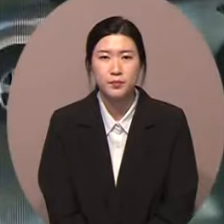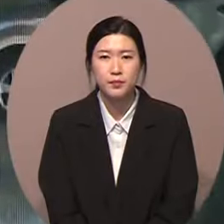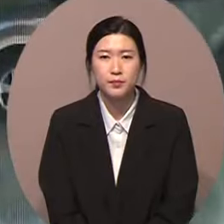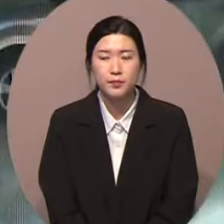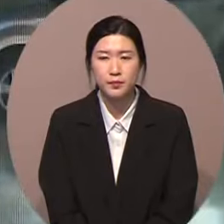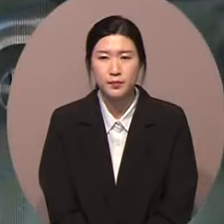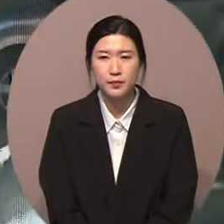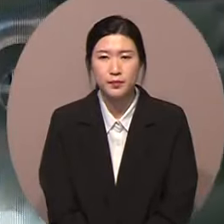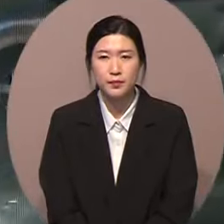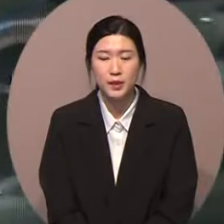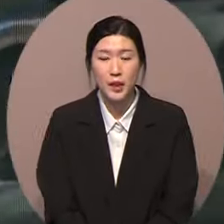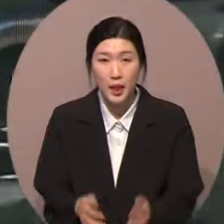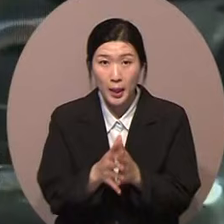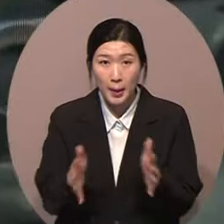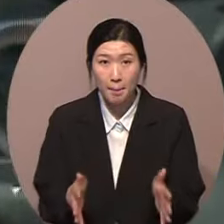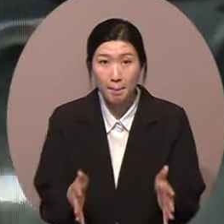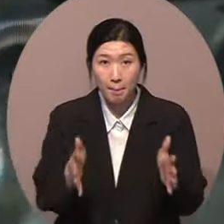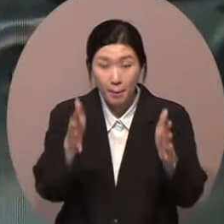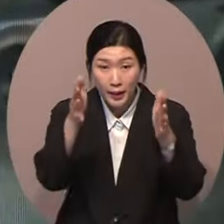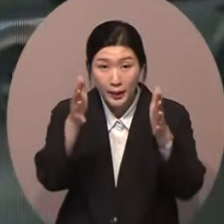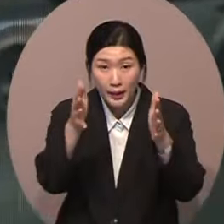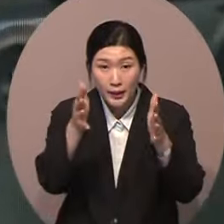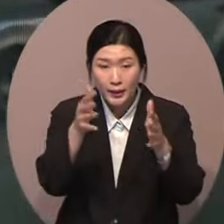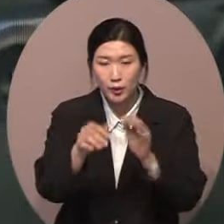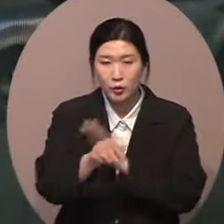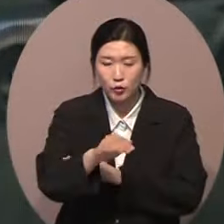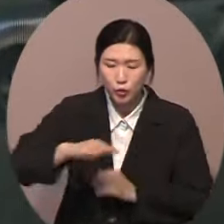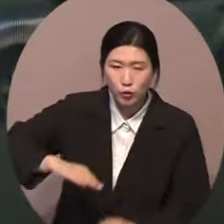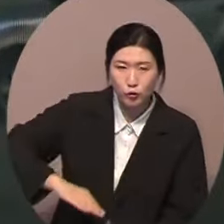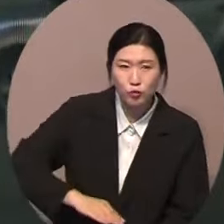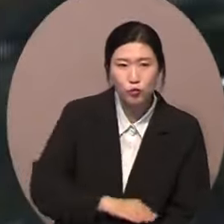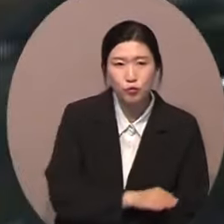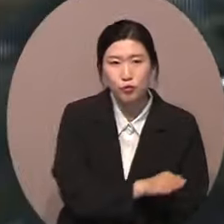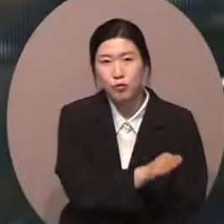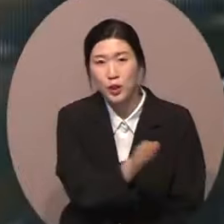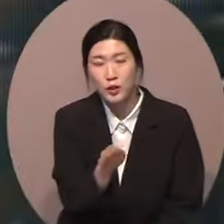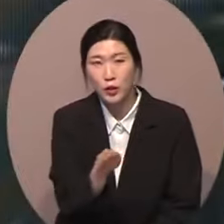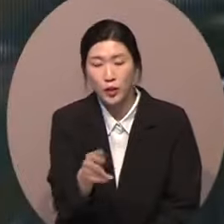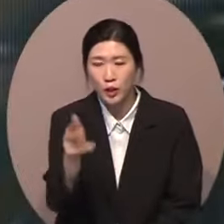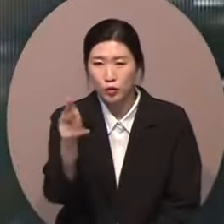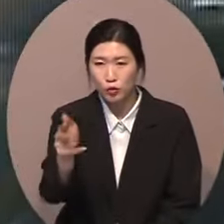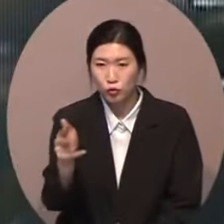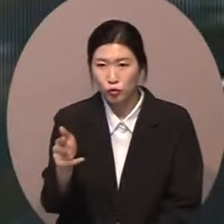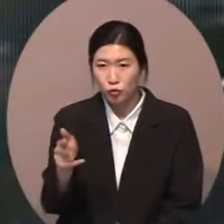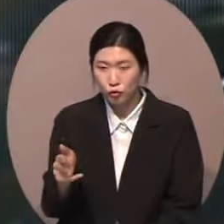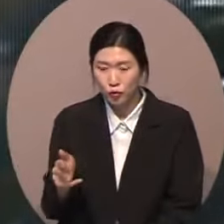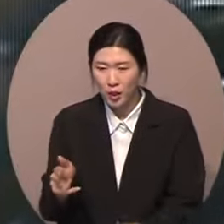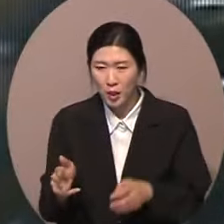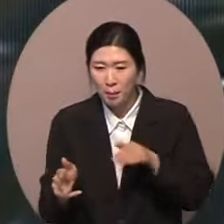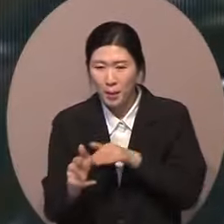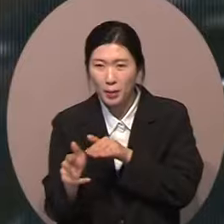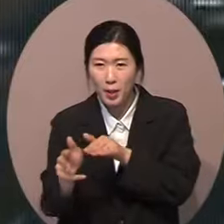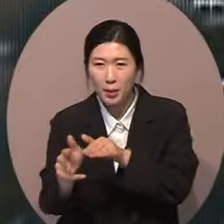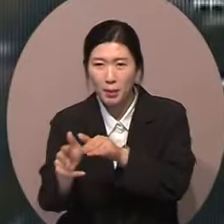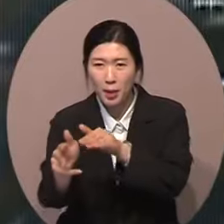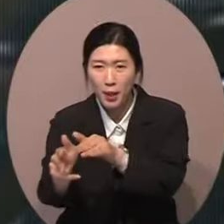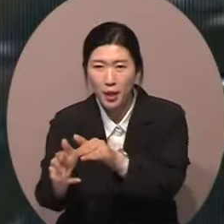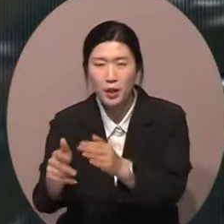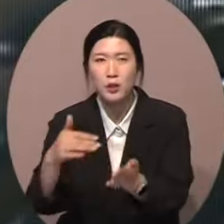취재했습니다 한 아파트 주차장으로 들어온 승용차 크게 우회전을 하더니 오 에 세워진 차량 일곱 대를